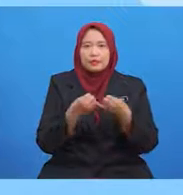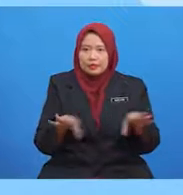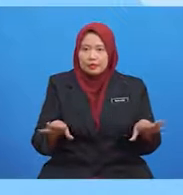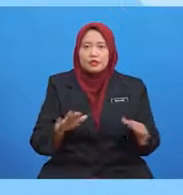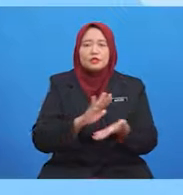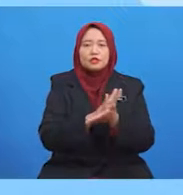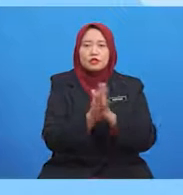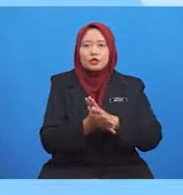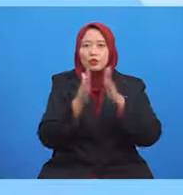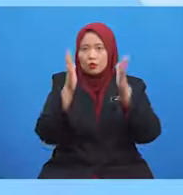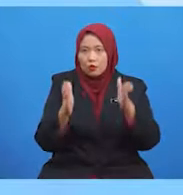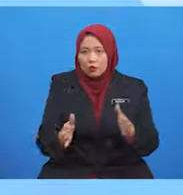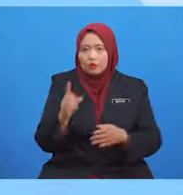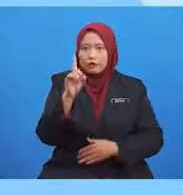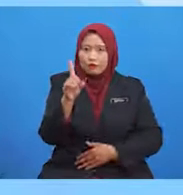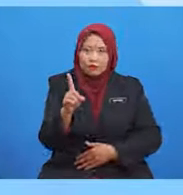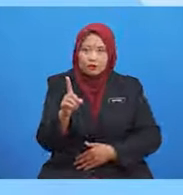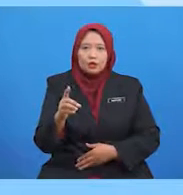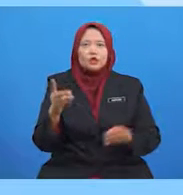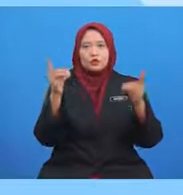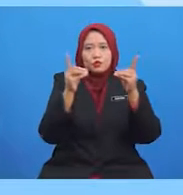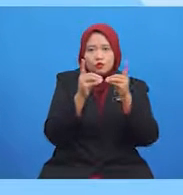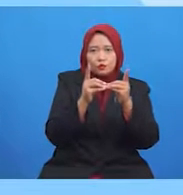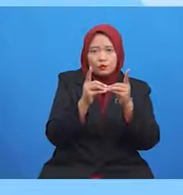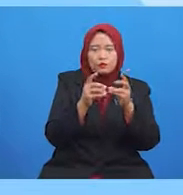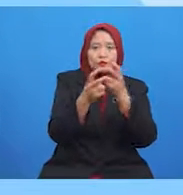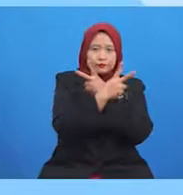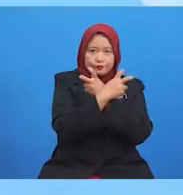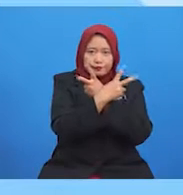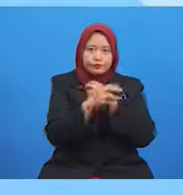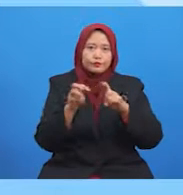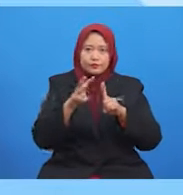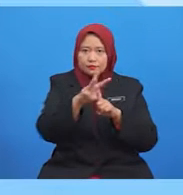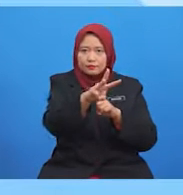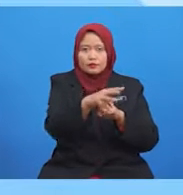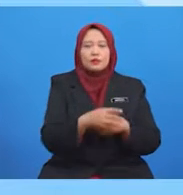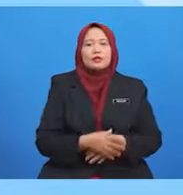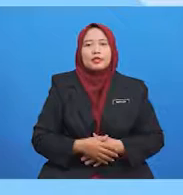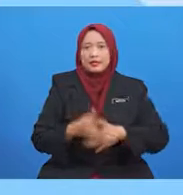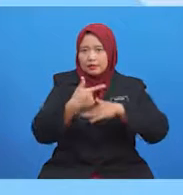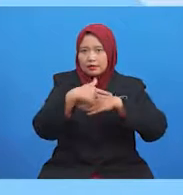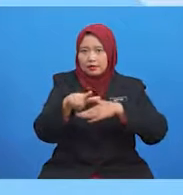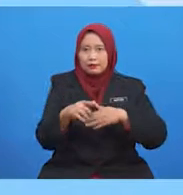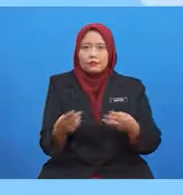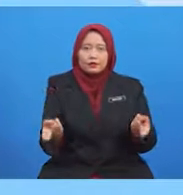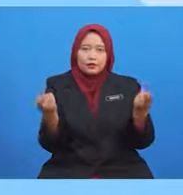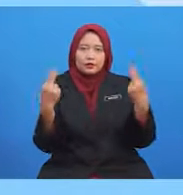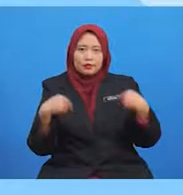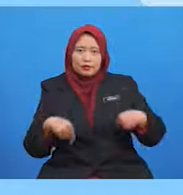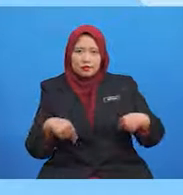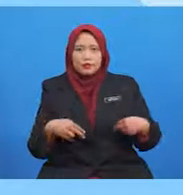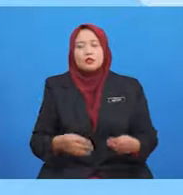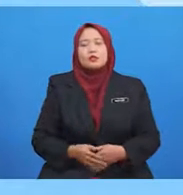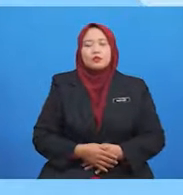yang berjaya menemukan keradioaktifan. Selepas menghadiri sesi